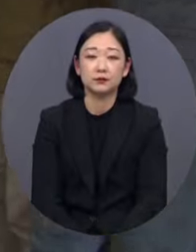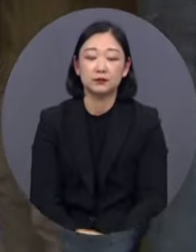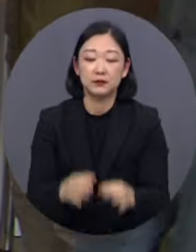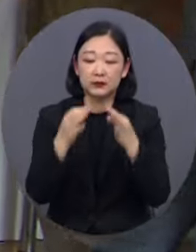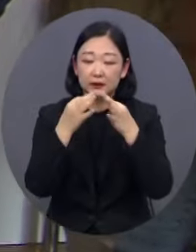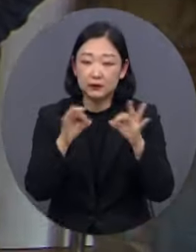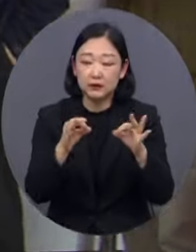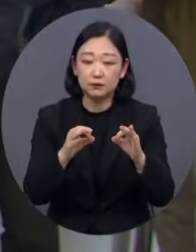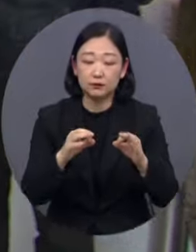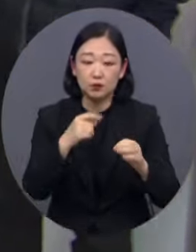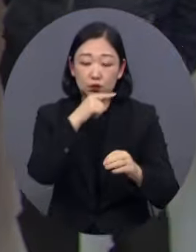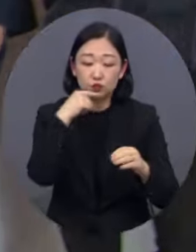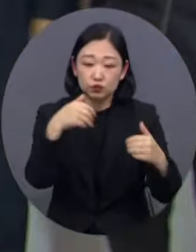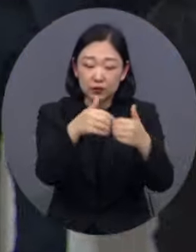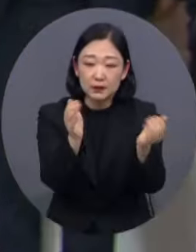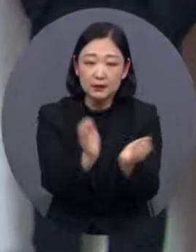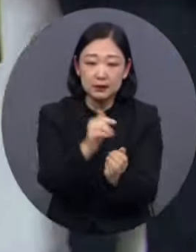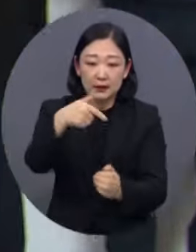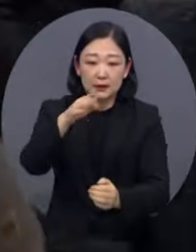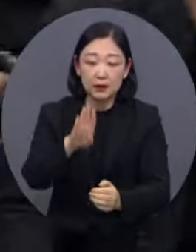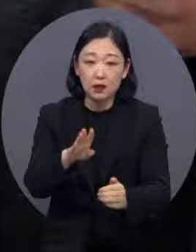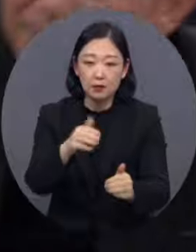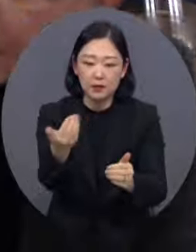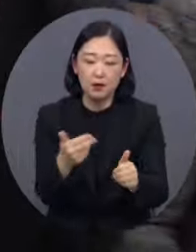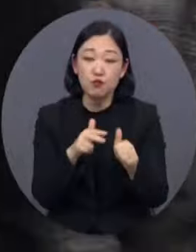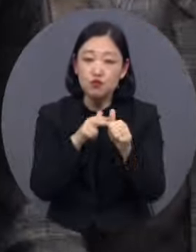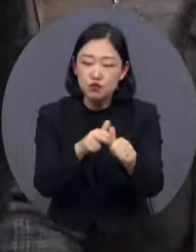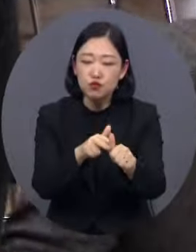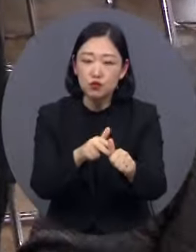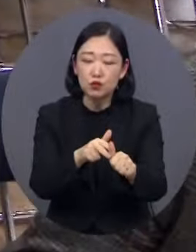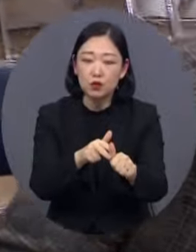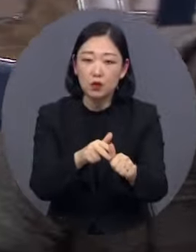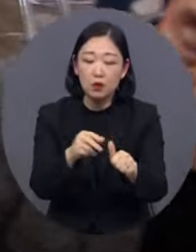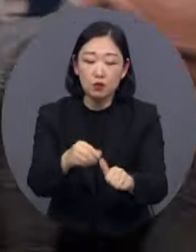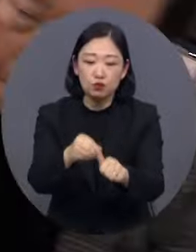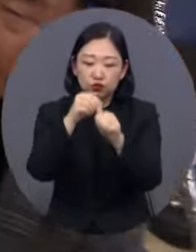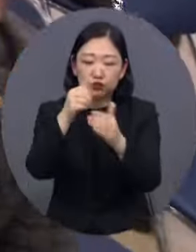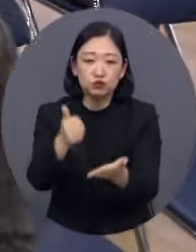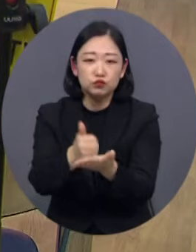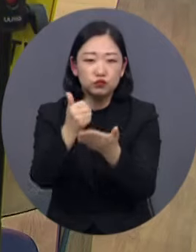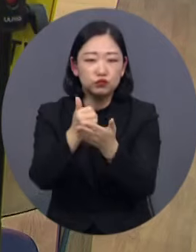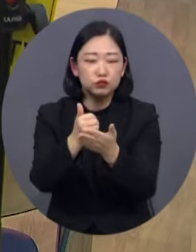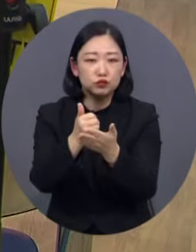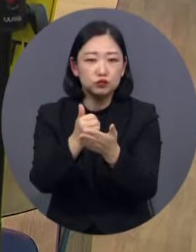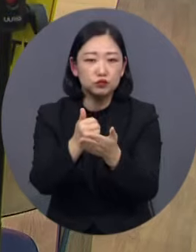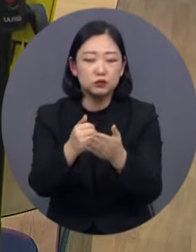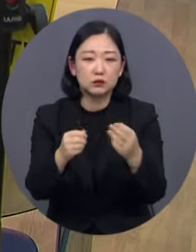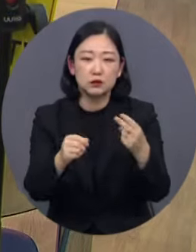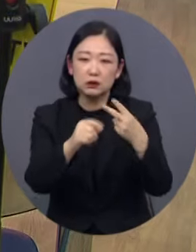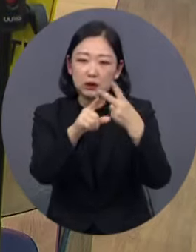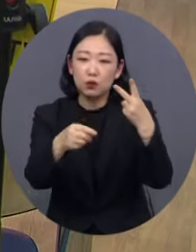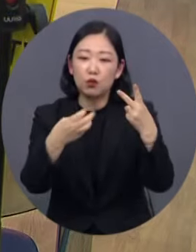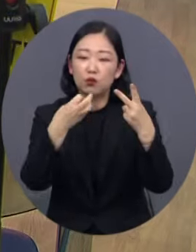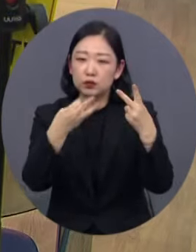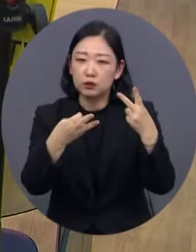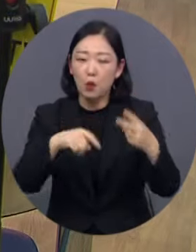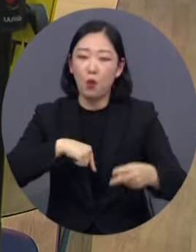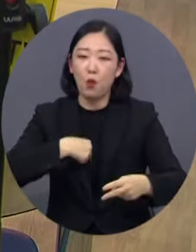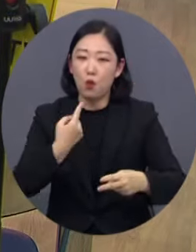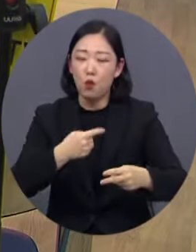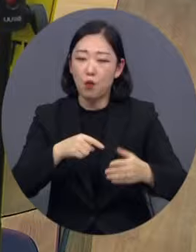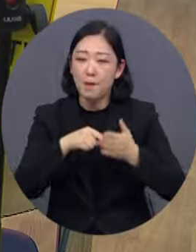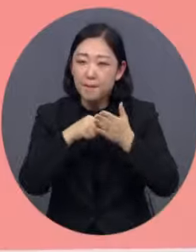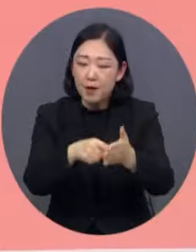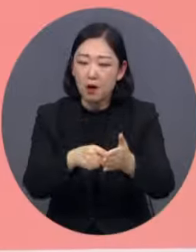김영진 국민의힘 제주시갑 예비후보가 공천 면접을 본 건 지난달 13일. 단독 응모했지만 20일이